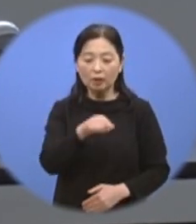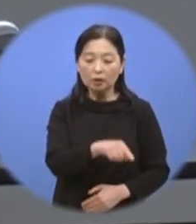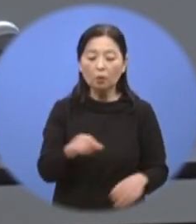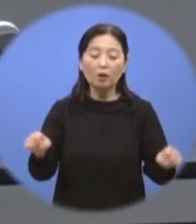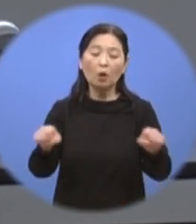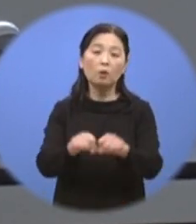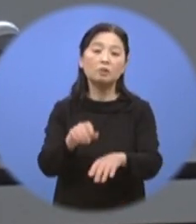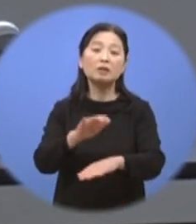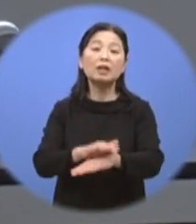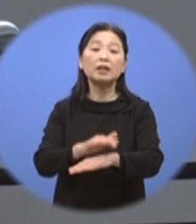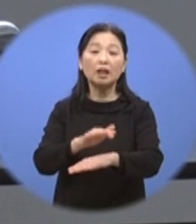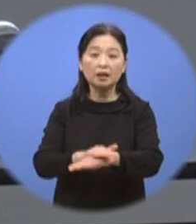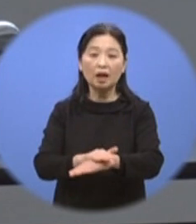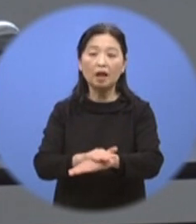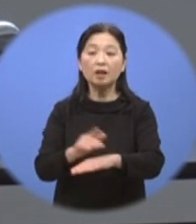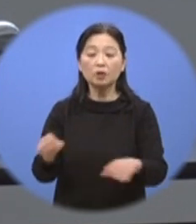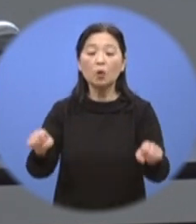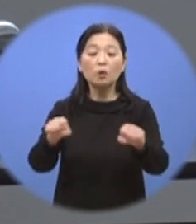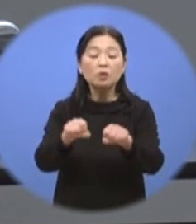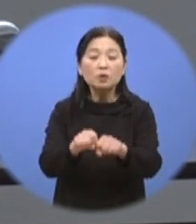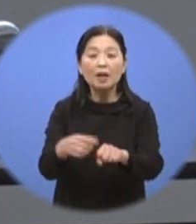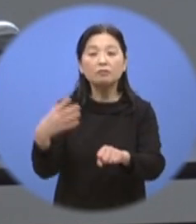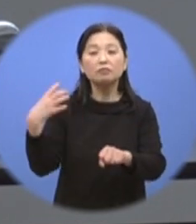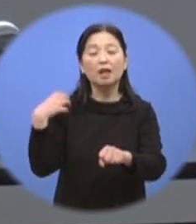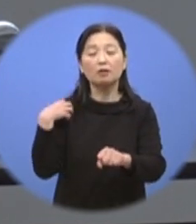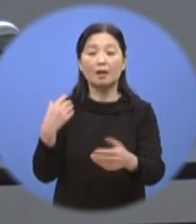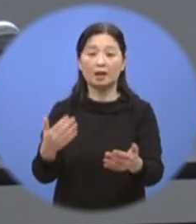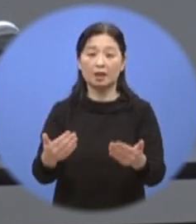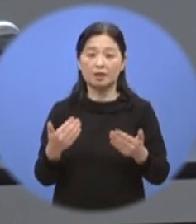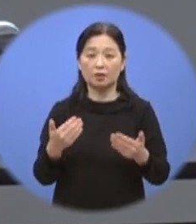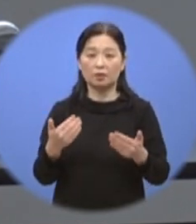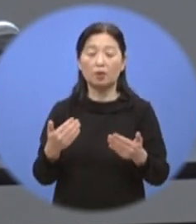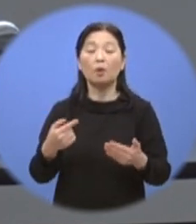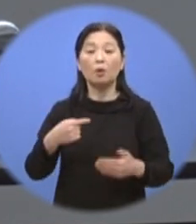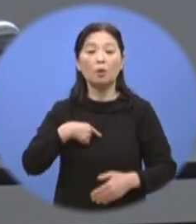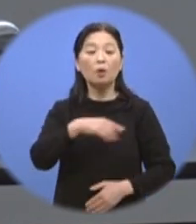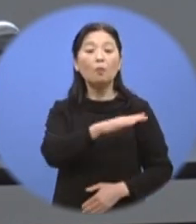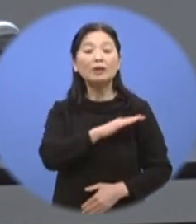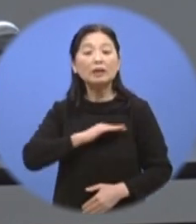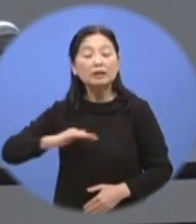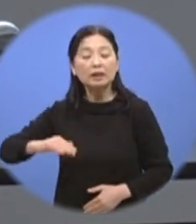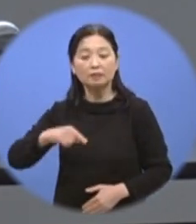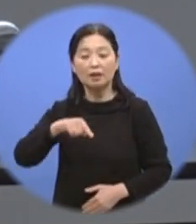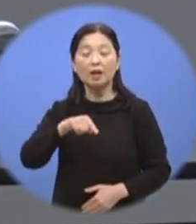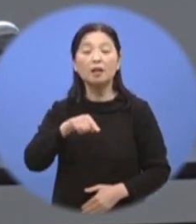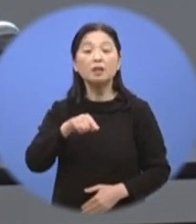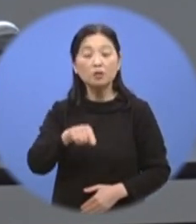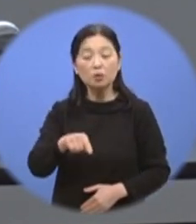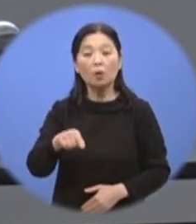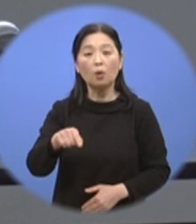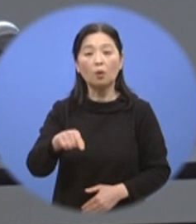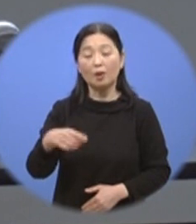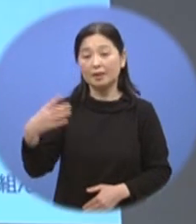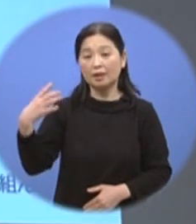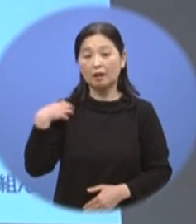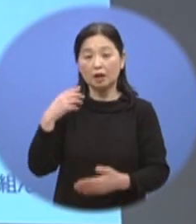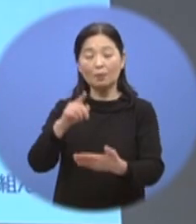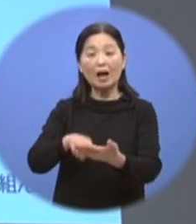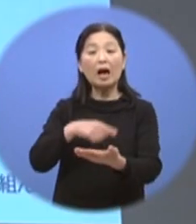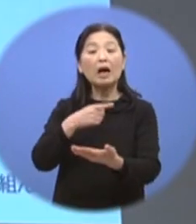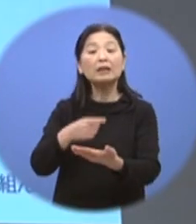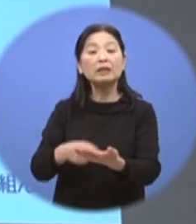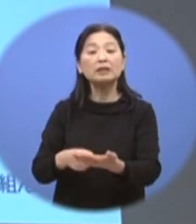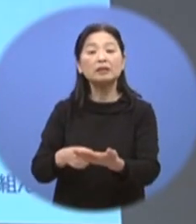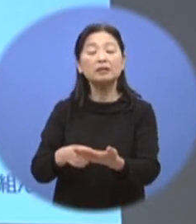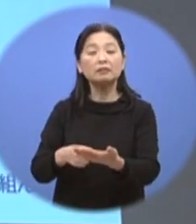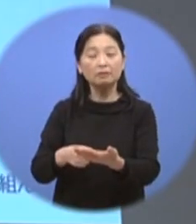かこの役割が必要なんだと思っています。我々はその役割をしっかり果たすことによってですねこちらちょっと青臭